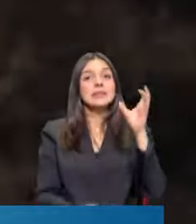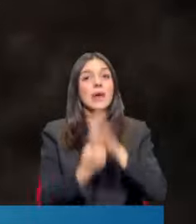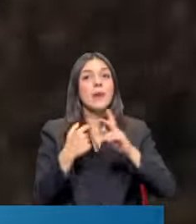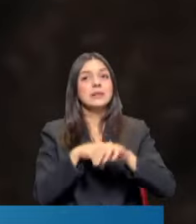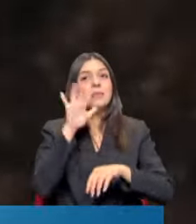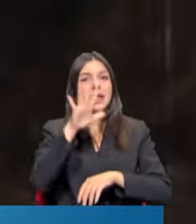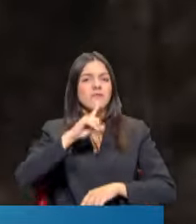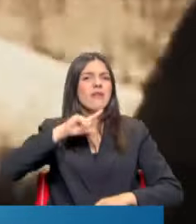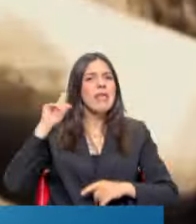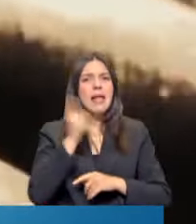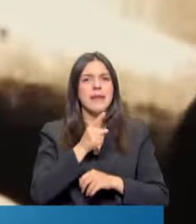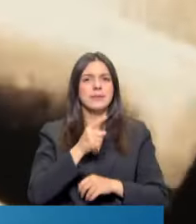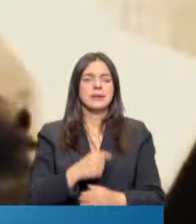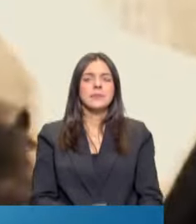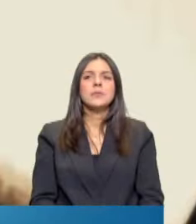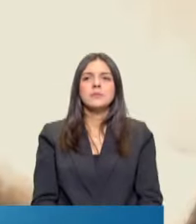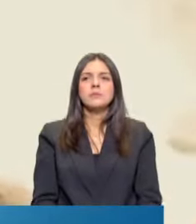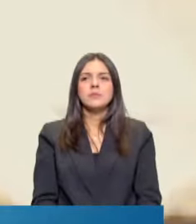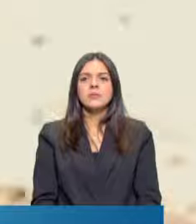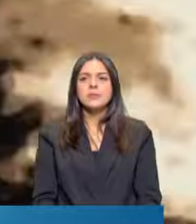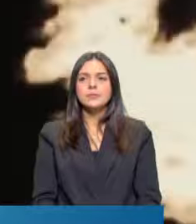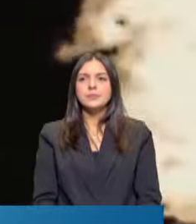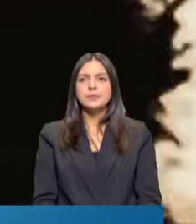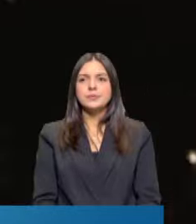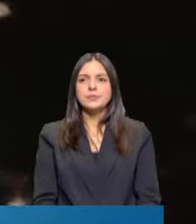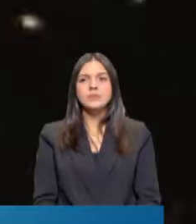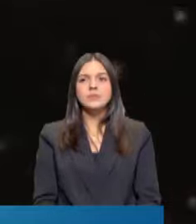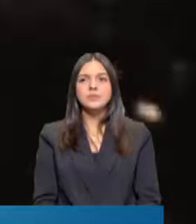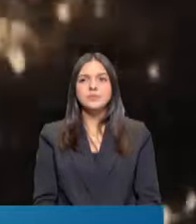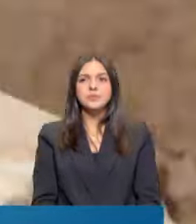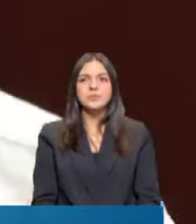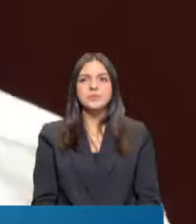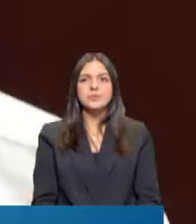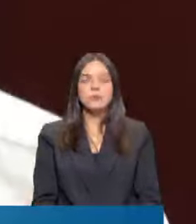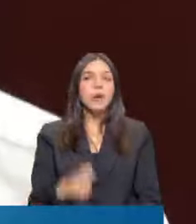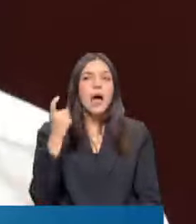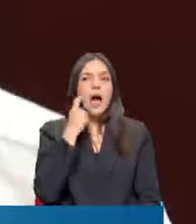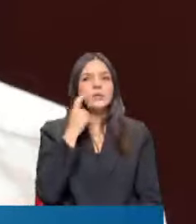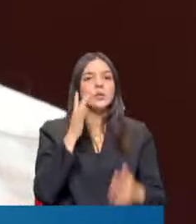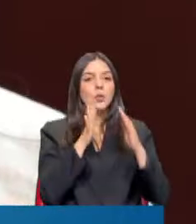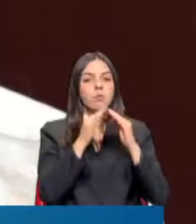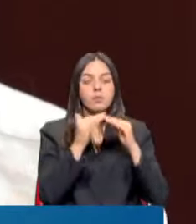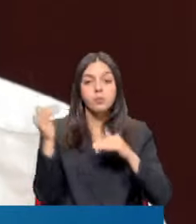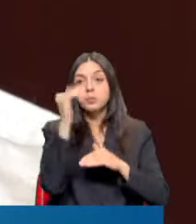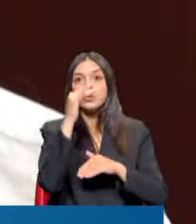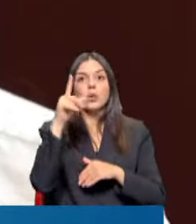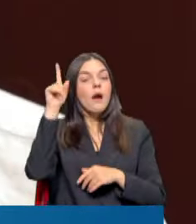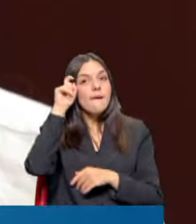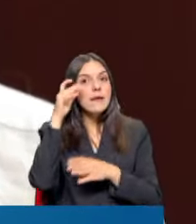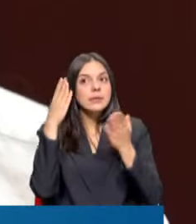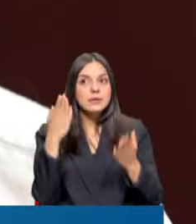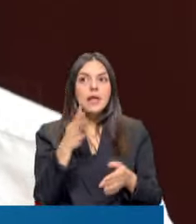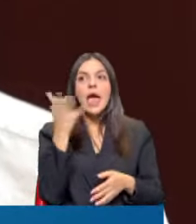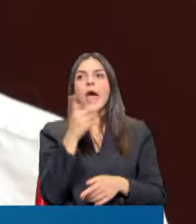5'te de hücum emrini verdi. Mustafa Kemal'in olağanüstü zekasıydı bu.